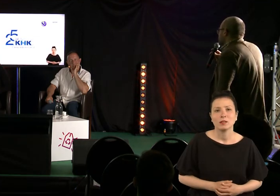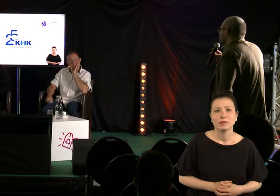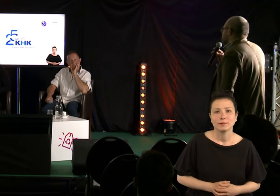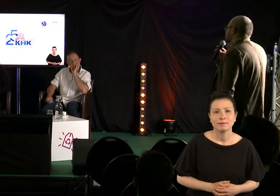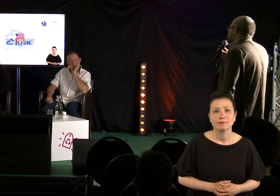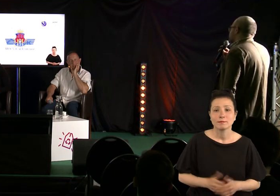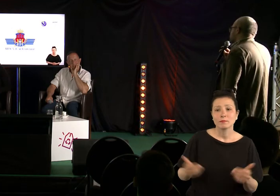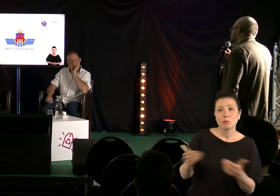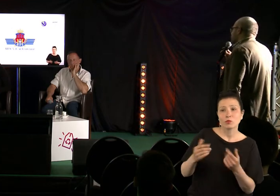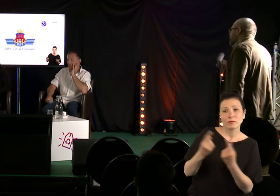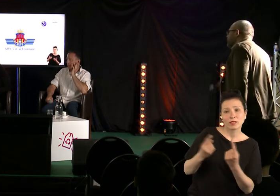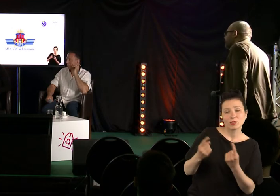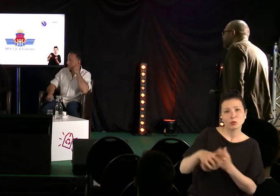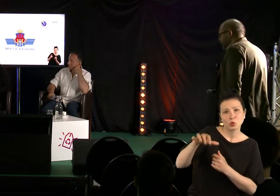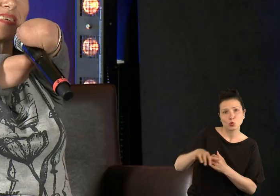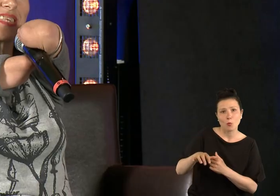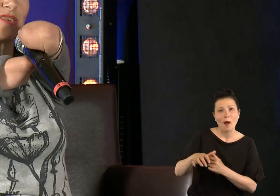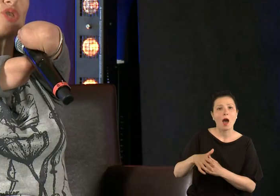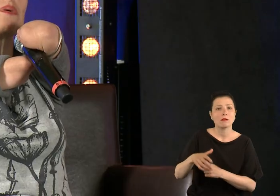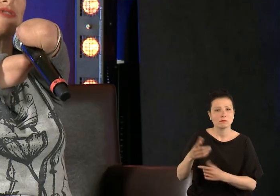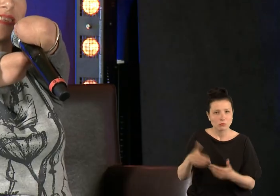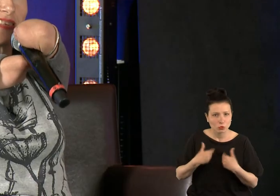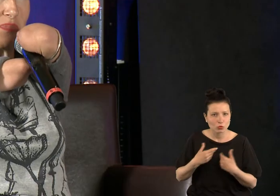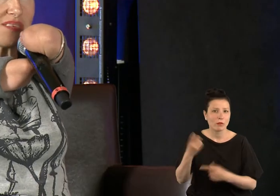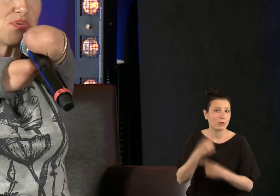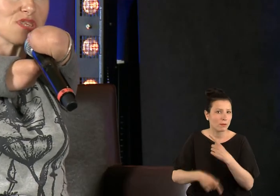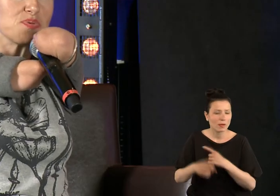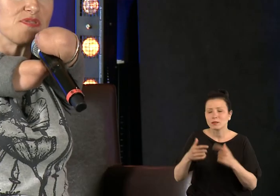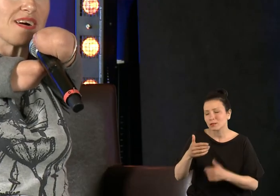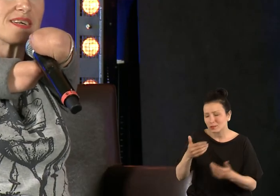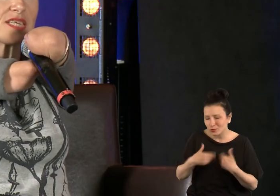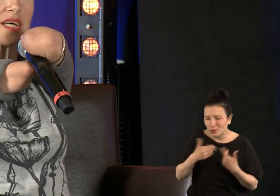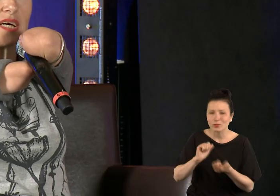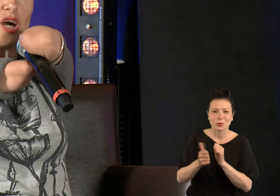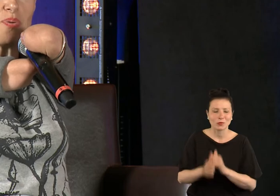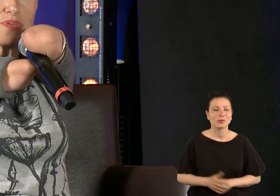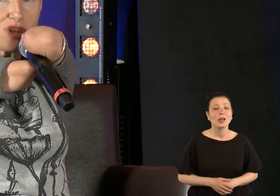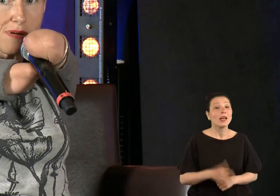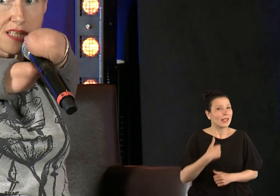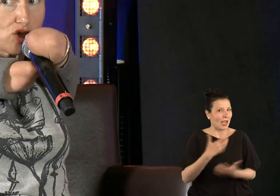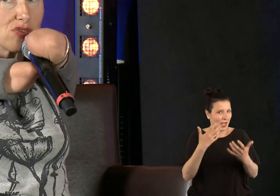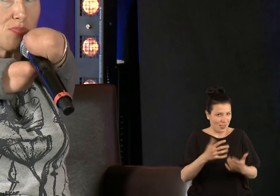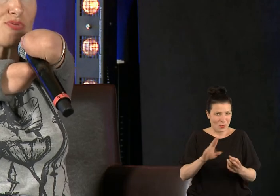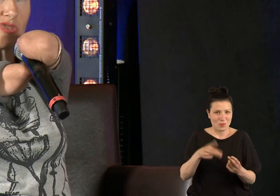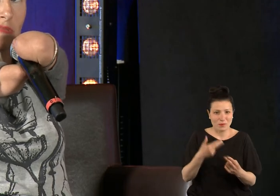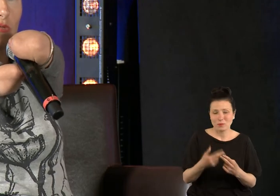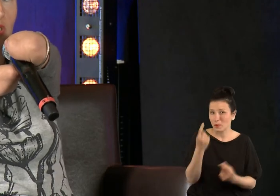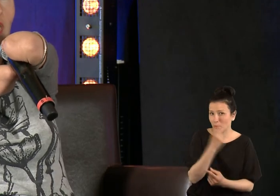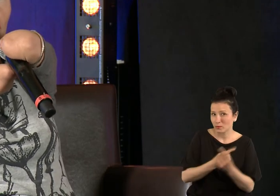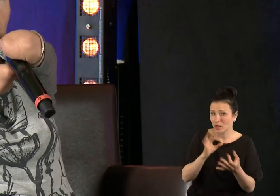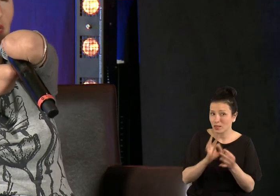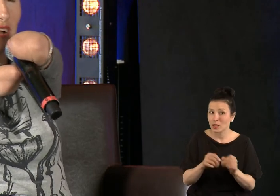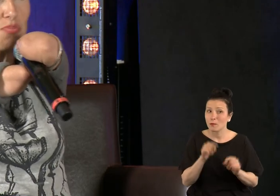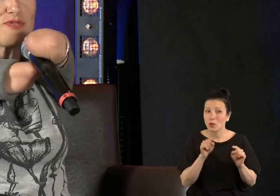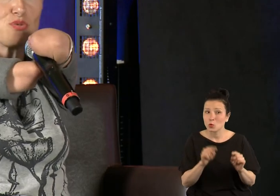pełnosprawnych sportowców. Ja z chęcią rozpocznę ten temat, biorąc pod uwagę, że pomyślałam sobie, że gdyby tu siedziała